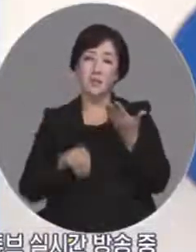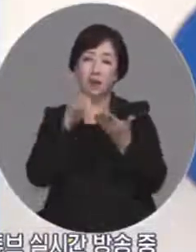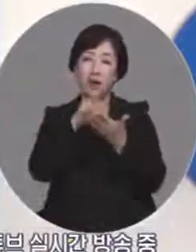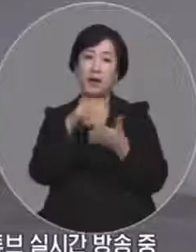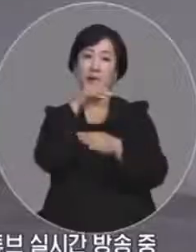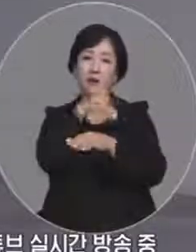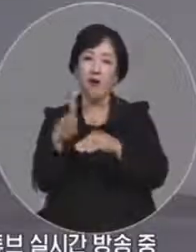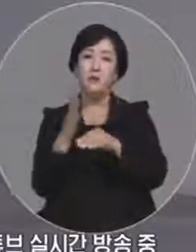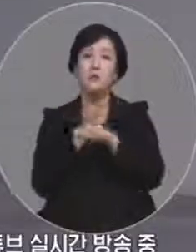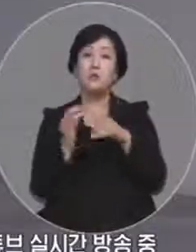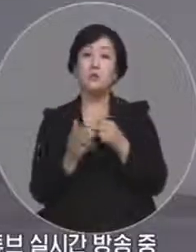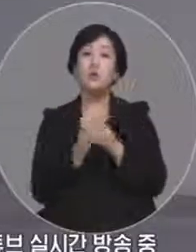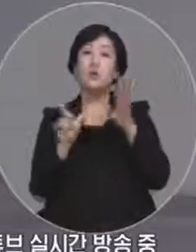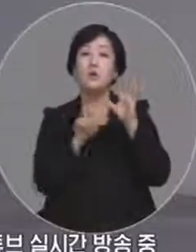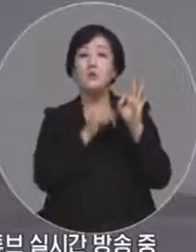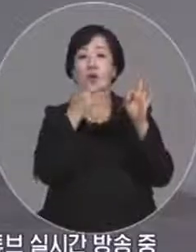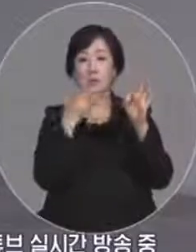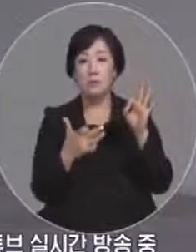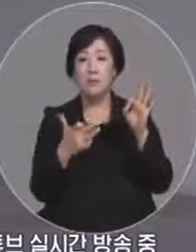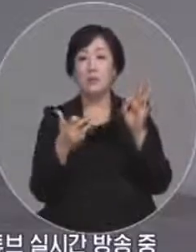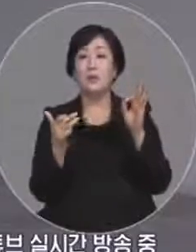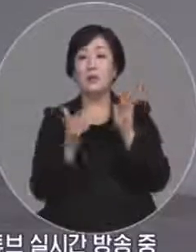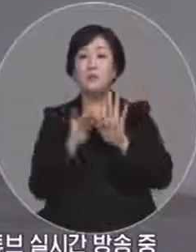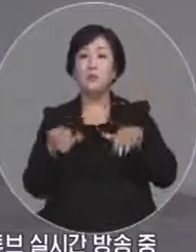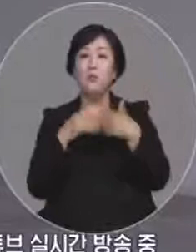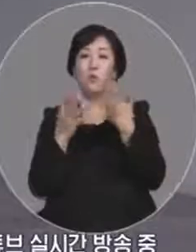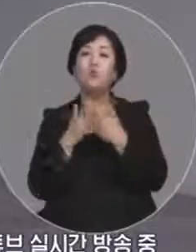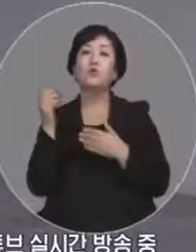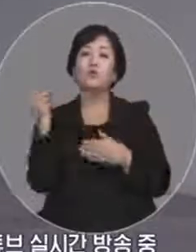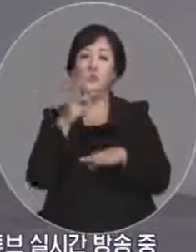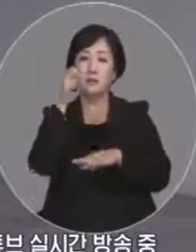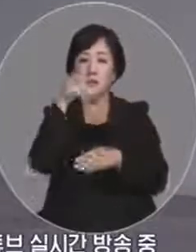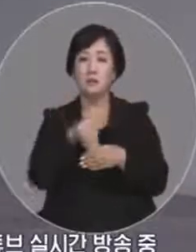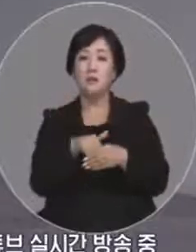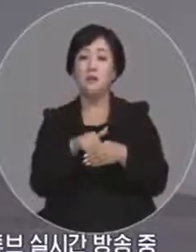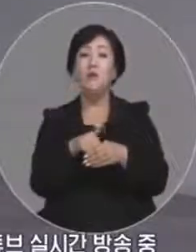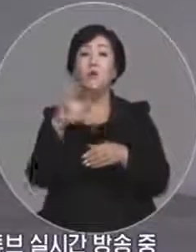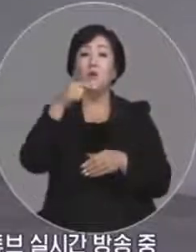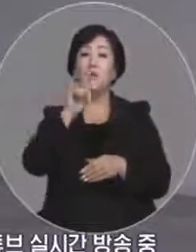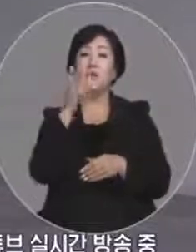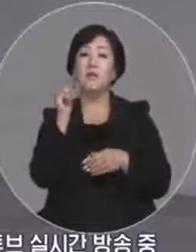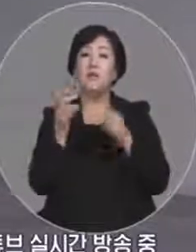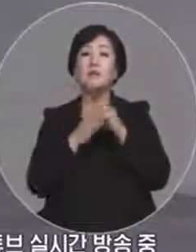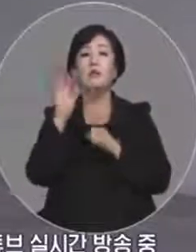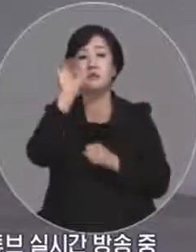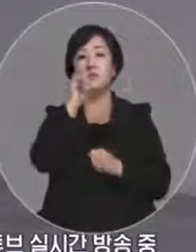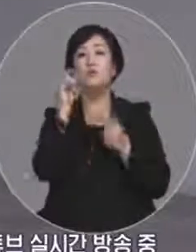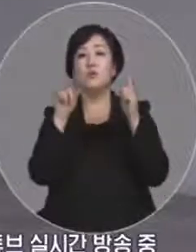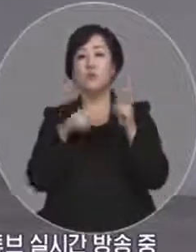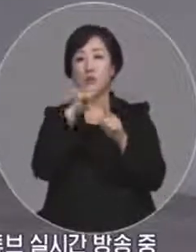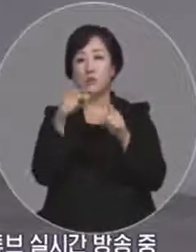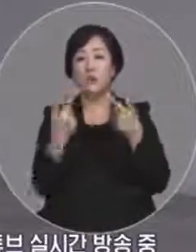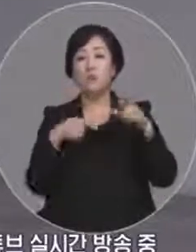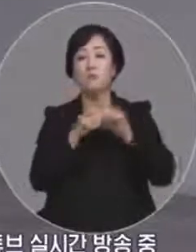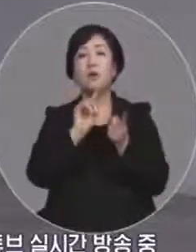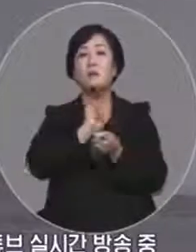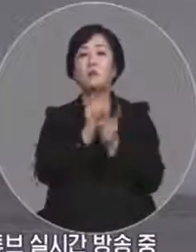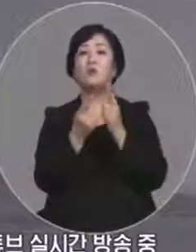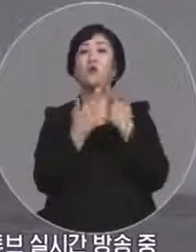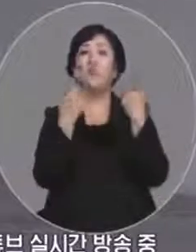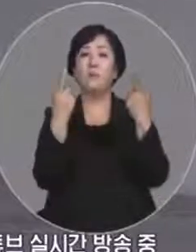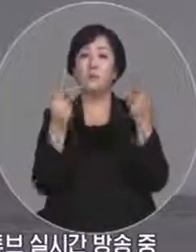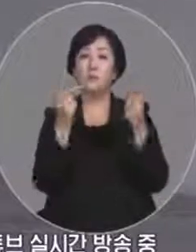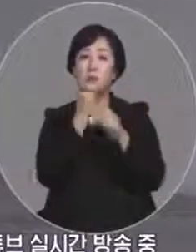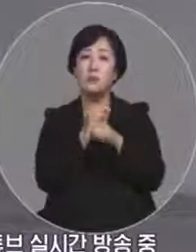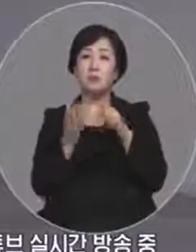전망입니다. 10월 18일까지 치러야 하는 이번 재선거는 구미에서 열리는 전국체전과도 일정이 겹칠 것으로